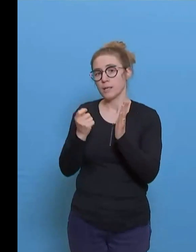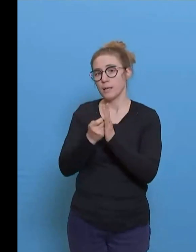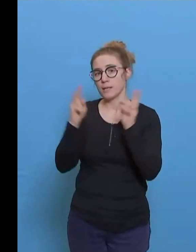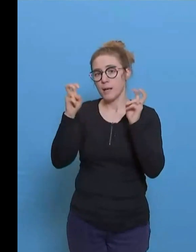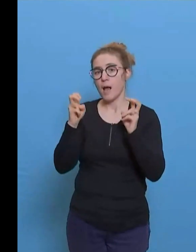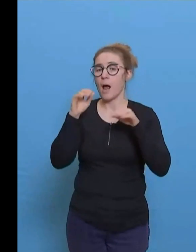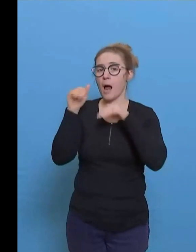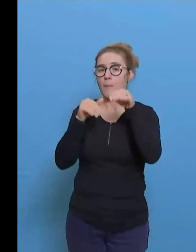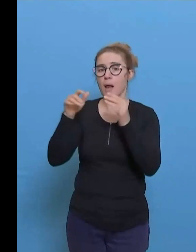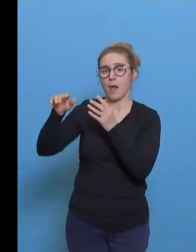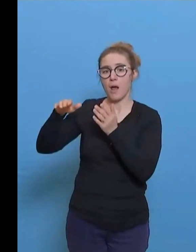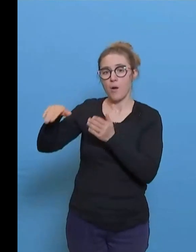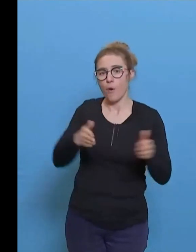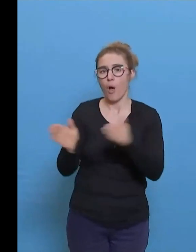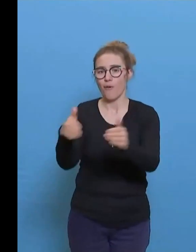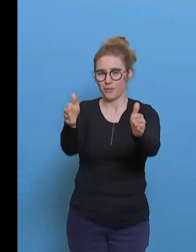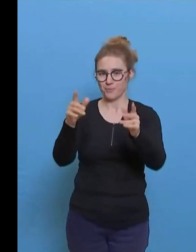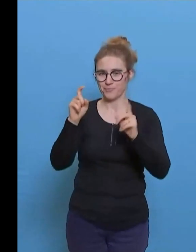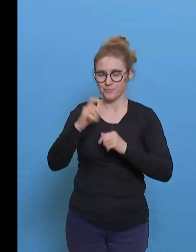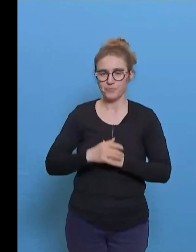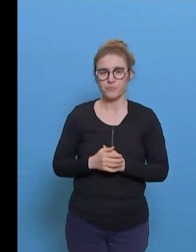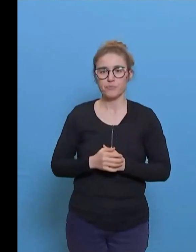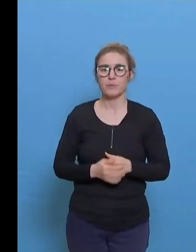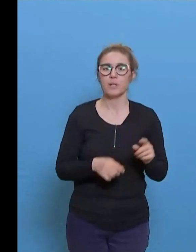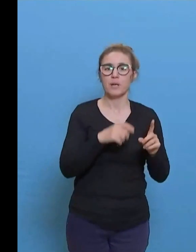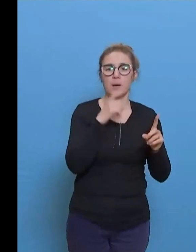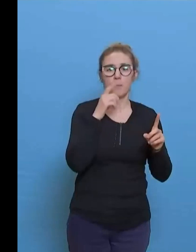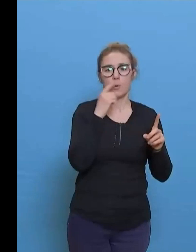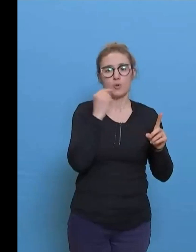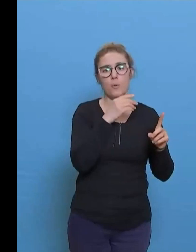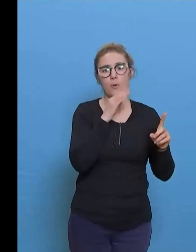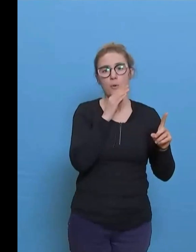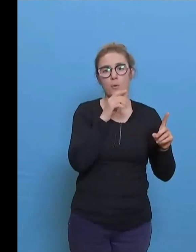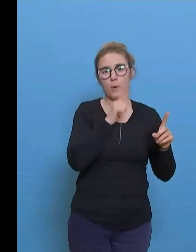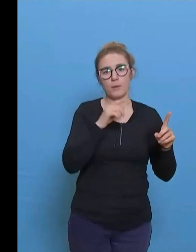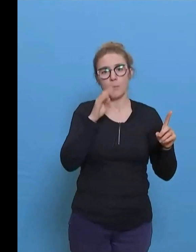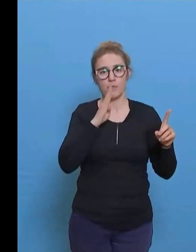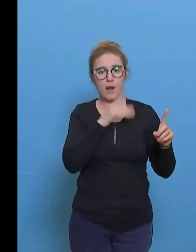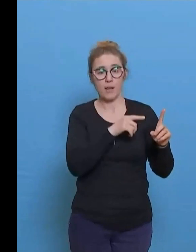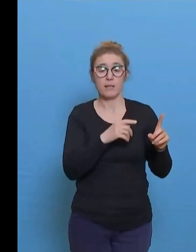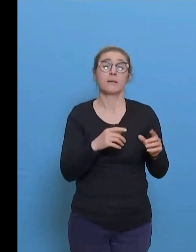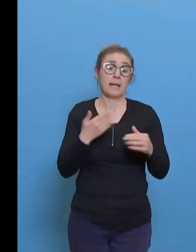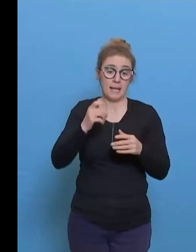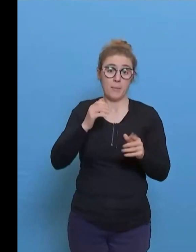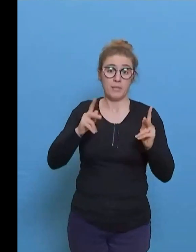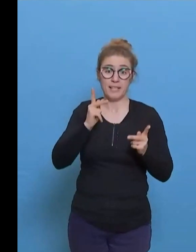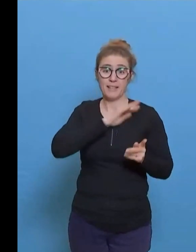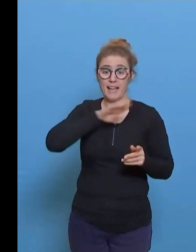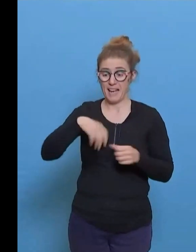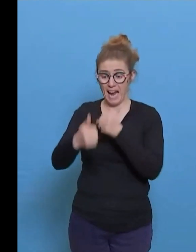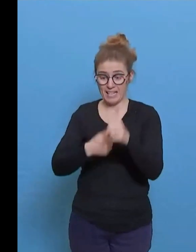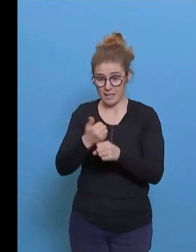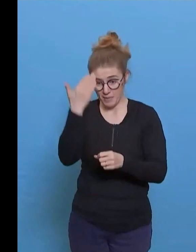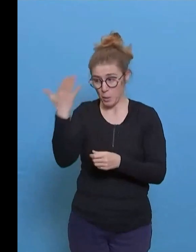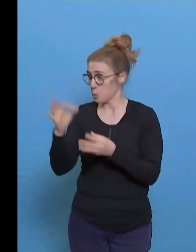du fleuve, pilotée par l'ami Gwen de Bonneval, et qui sera peut-être le dernier si des solutions ne sont